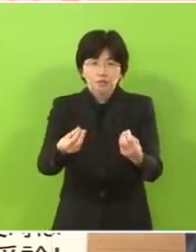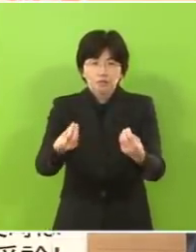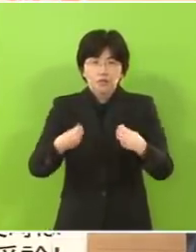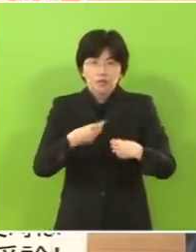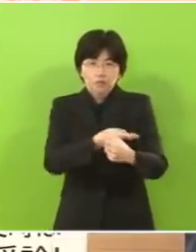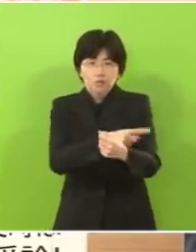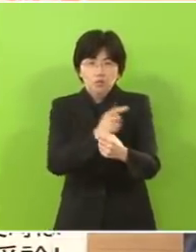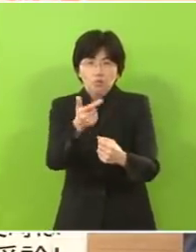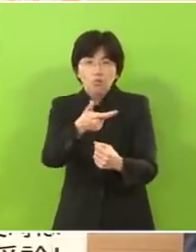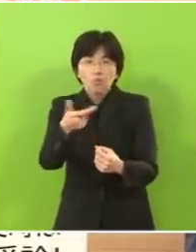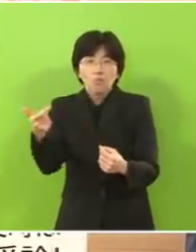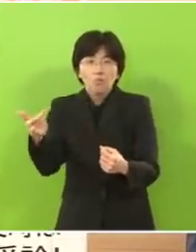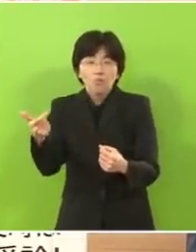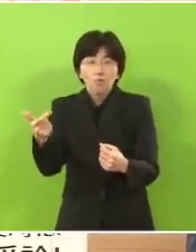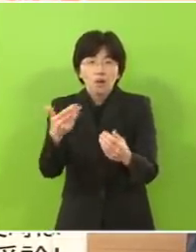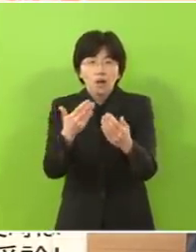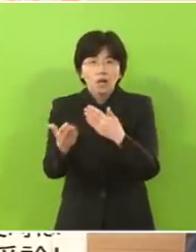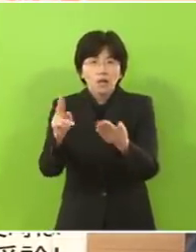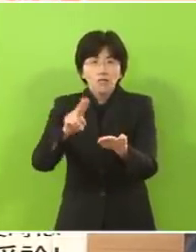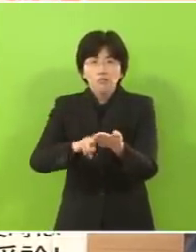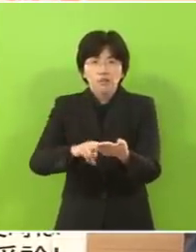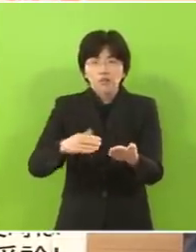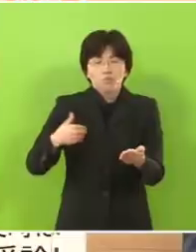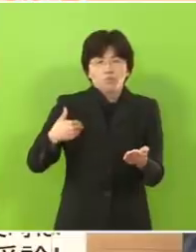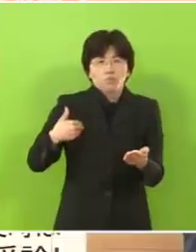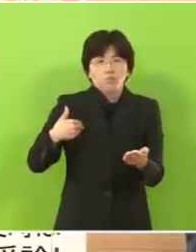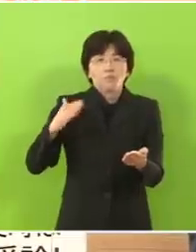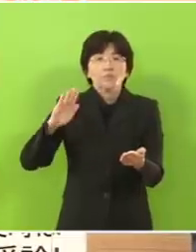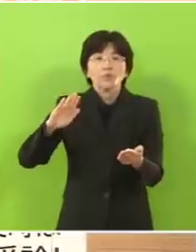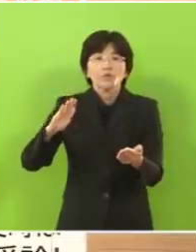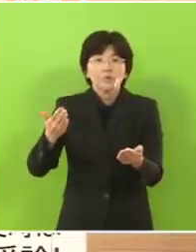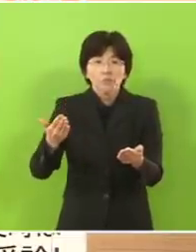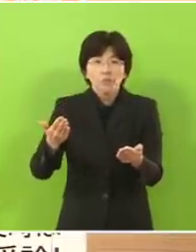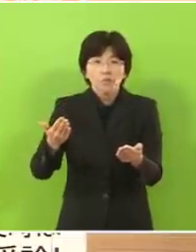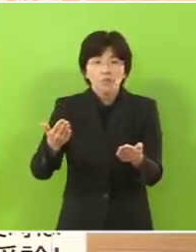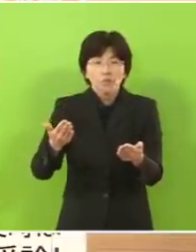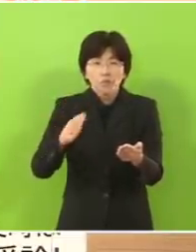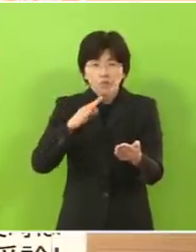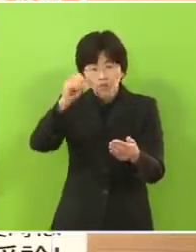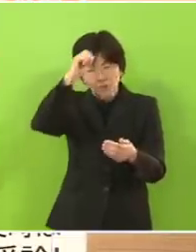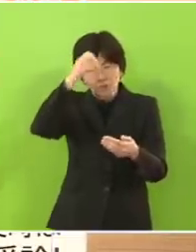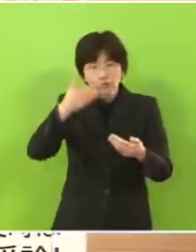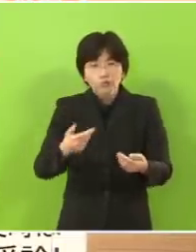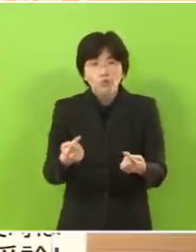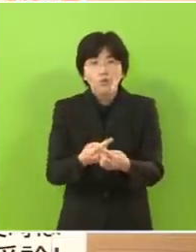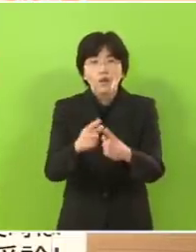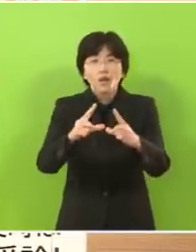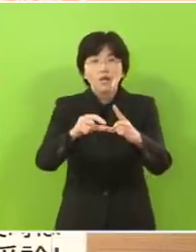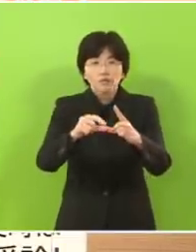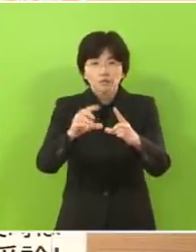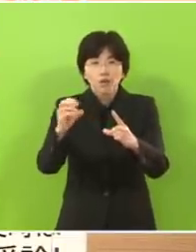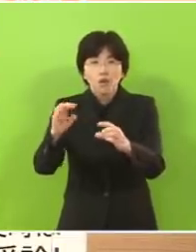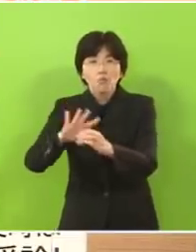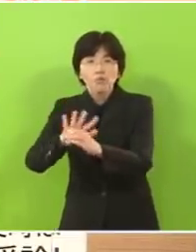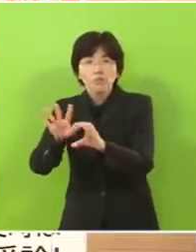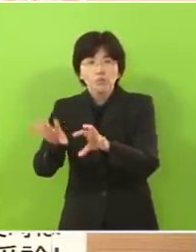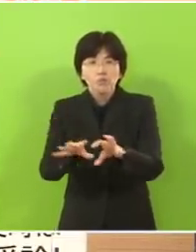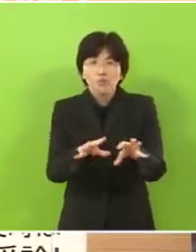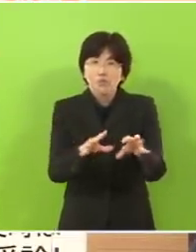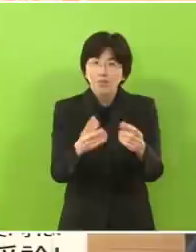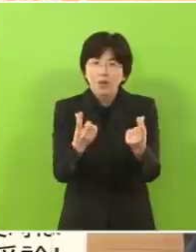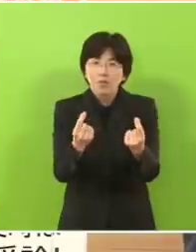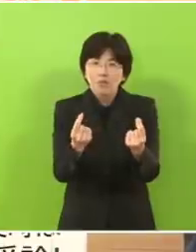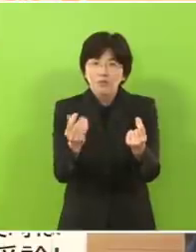高くまあこれ各所確定はしていませんけれども重症化率は今のミクロンと変わらないという意見もあるようです